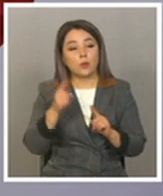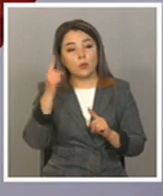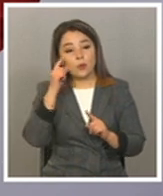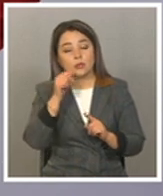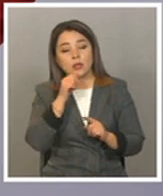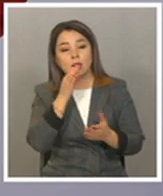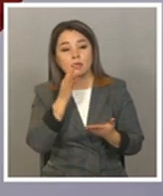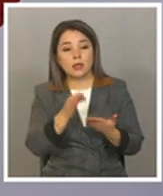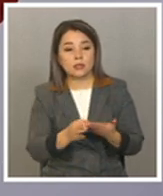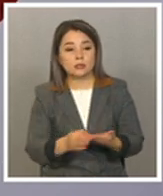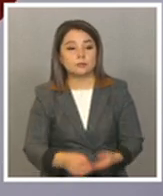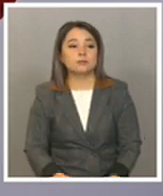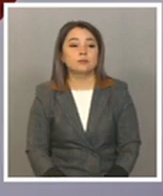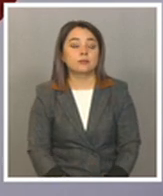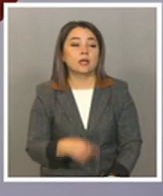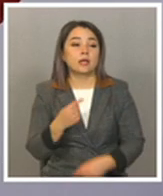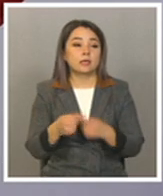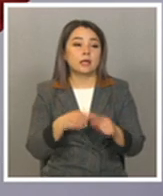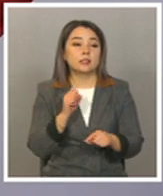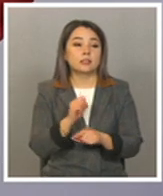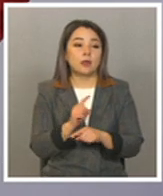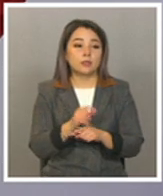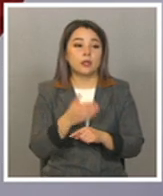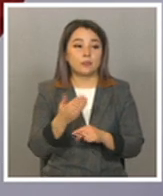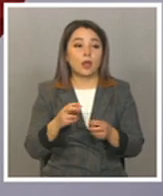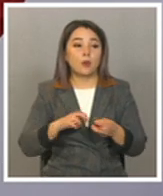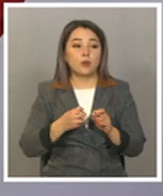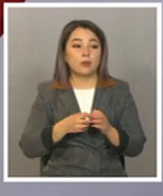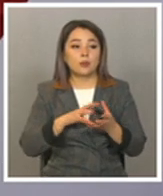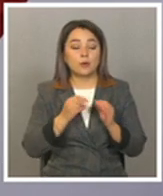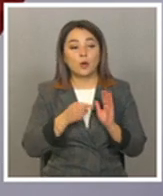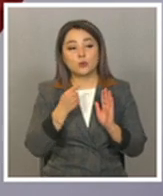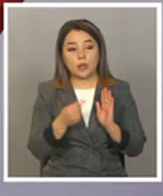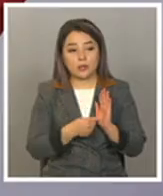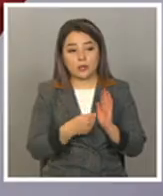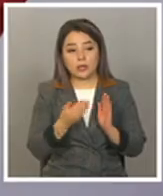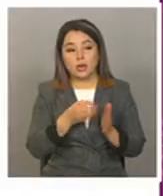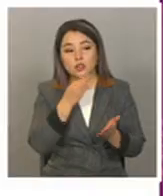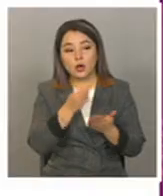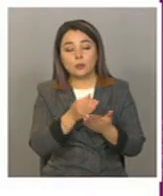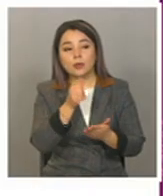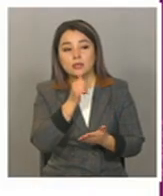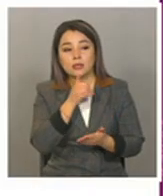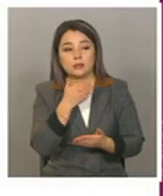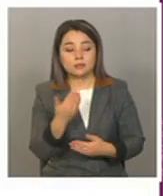көрейік. Келесі тапсырмада проблемалық сұрақтарға жауап беріңіздер.